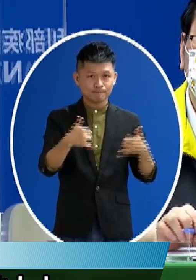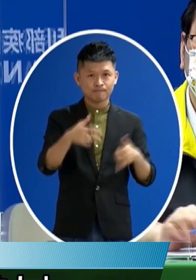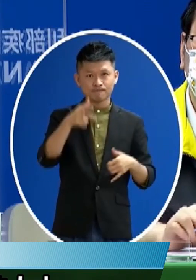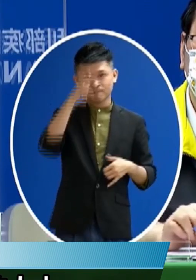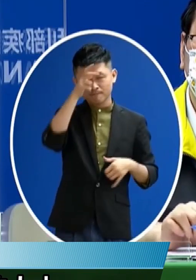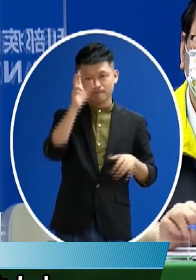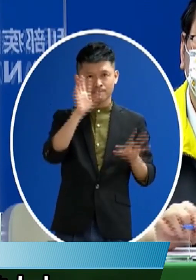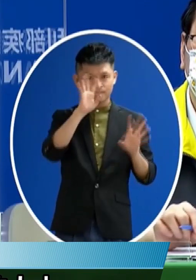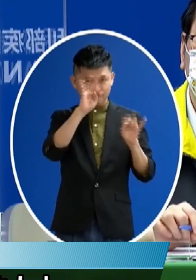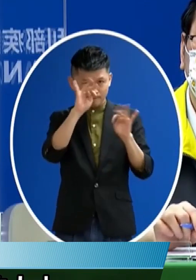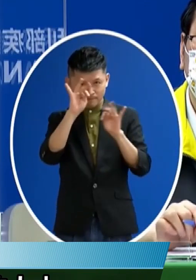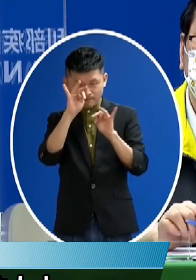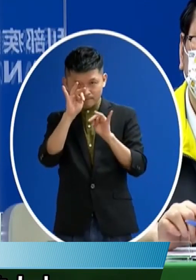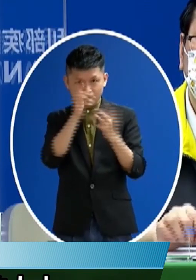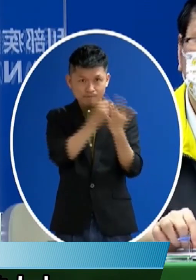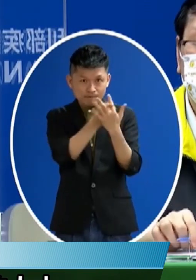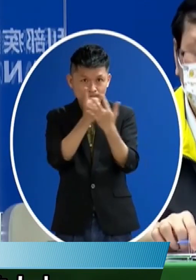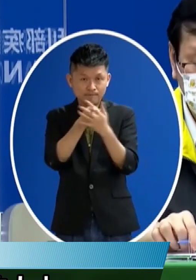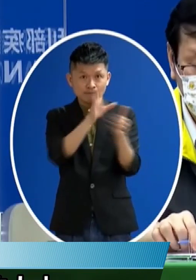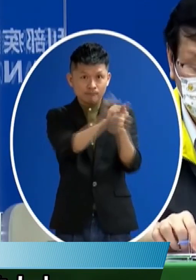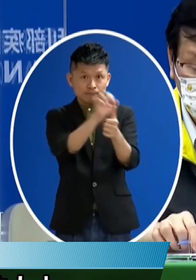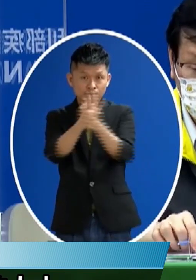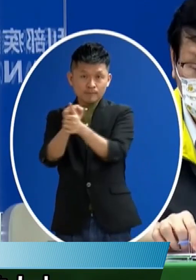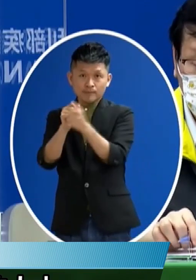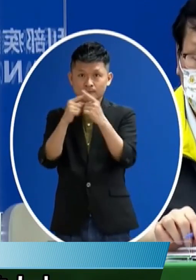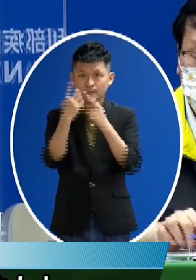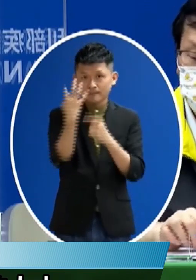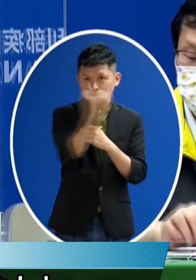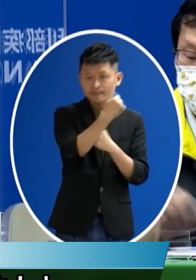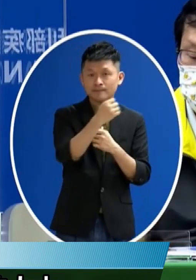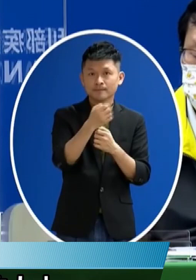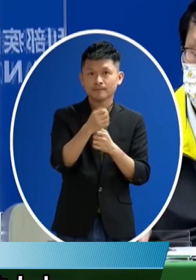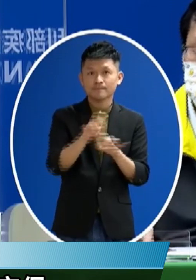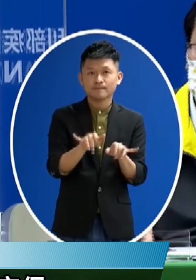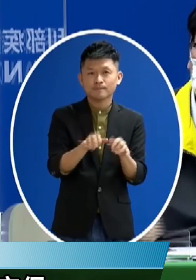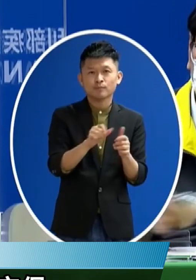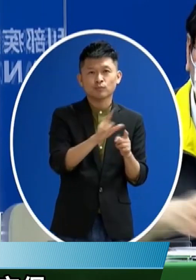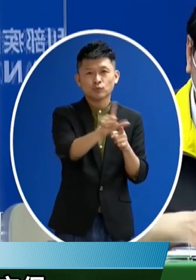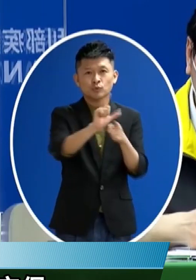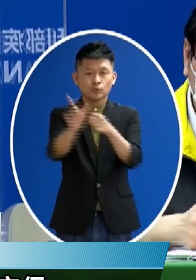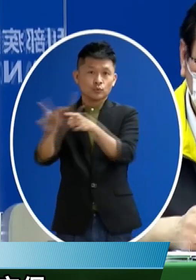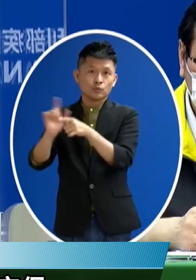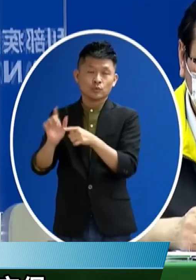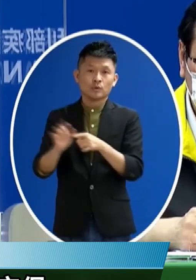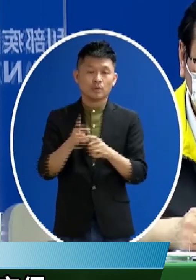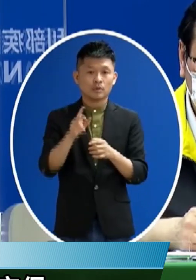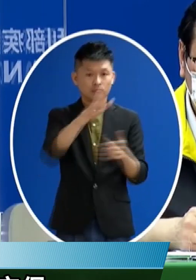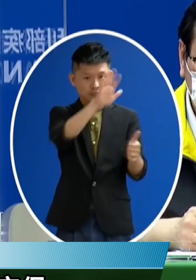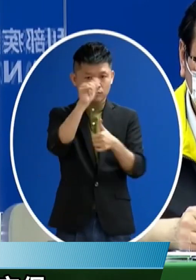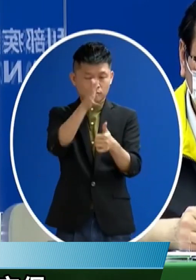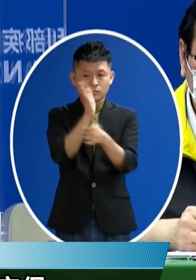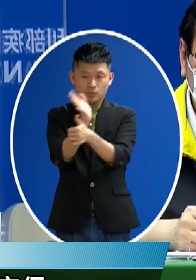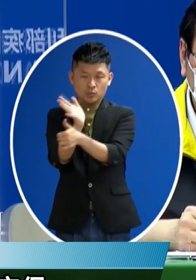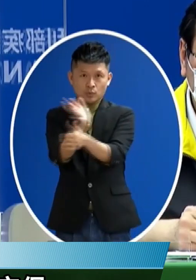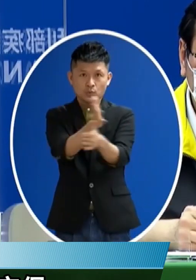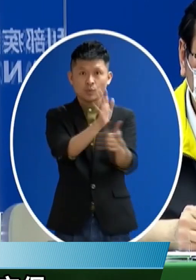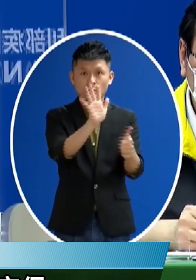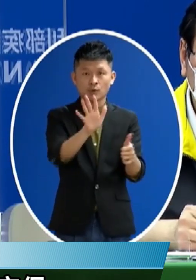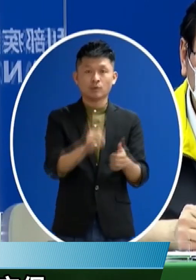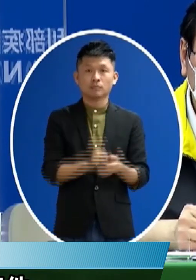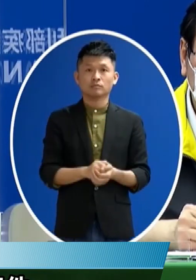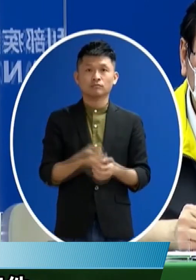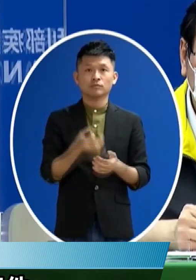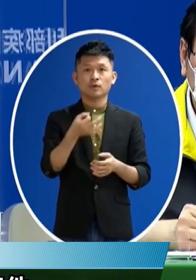办找到几位这个有在流传的人士，那也已经做过讯问，那也已经这个交